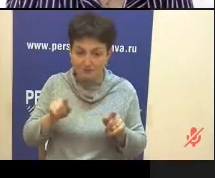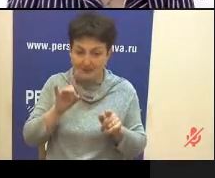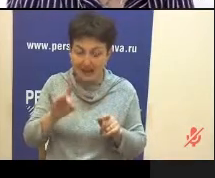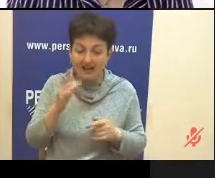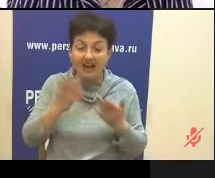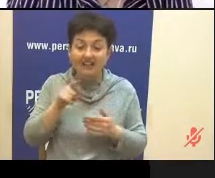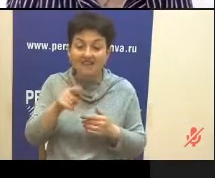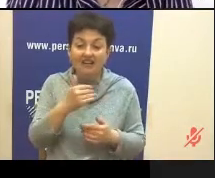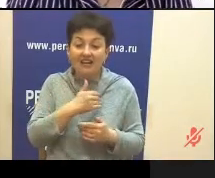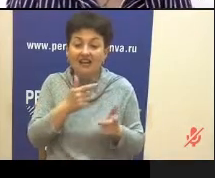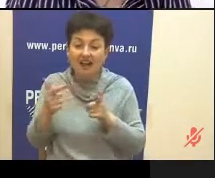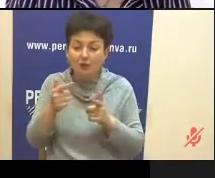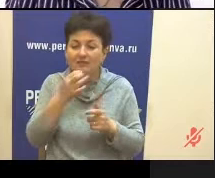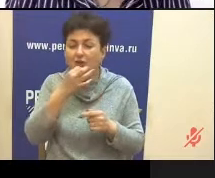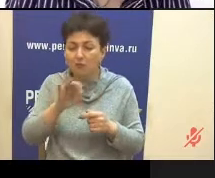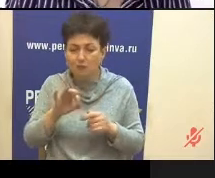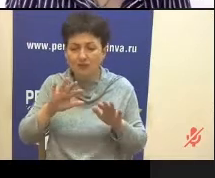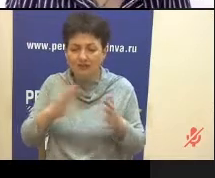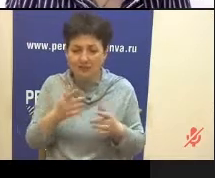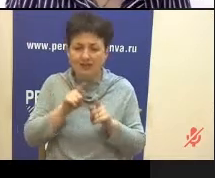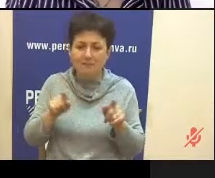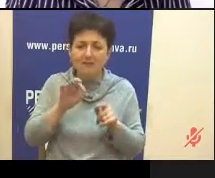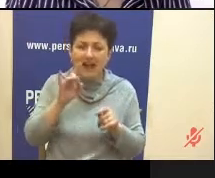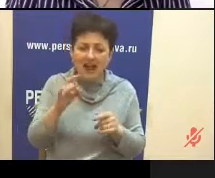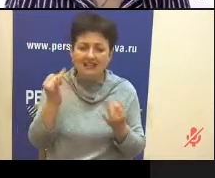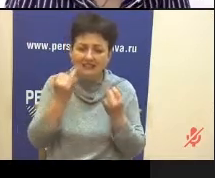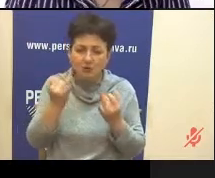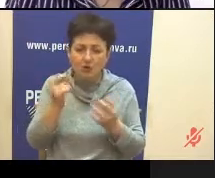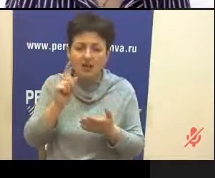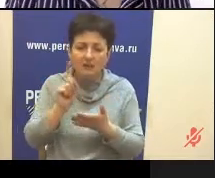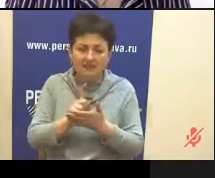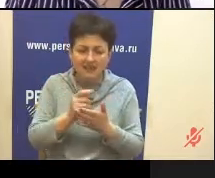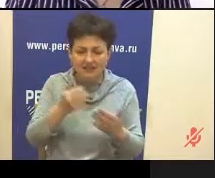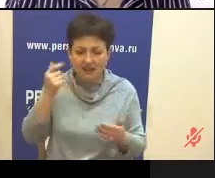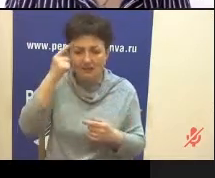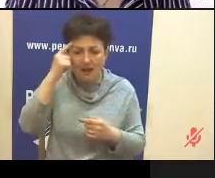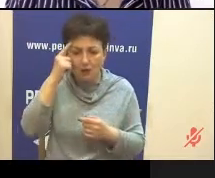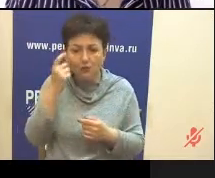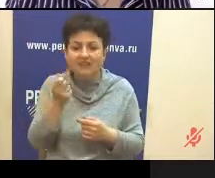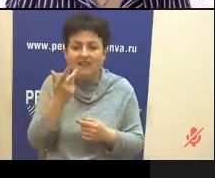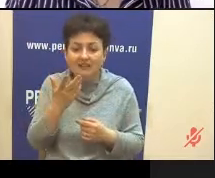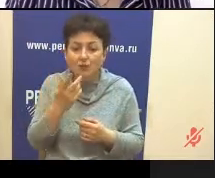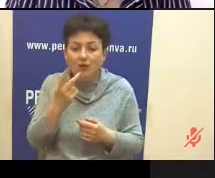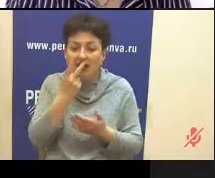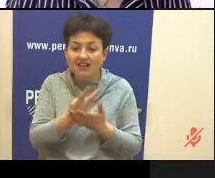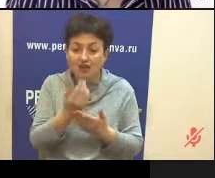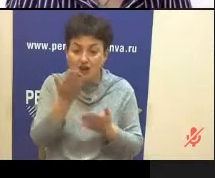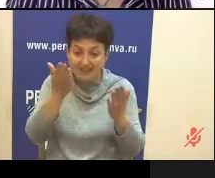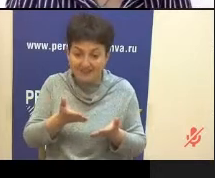когда вы готовитесь к любому событию, любой пиар-истории, обязательно продумайте, насколько она отражает